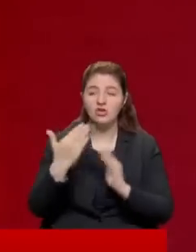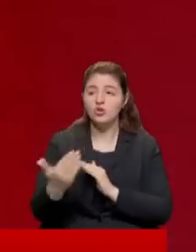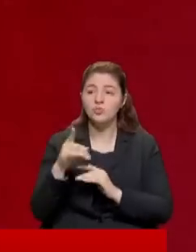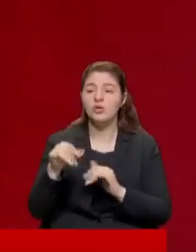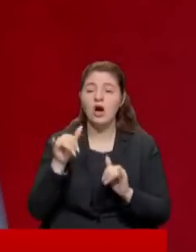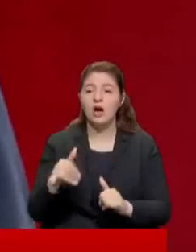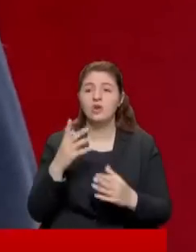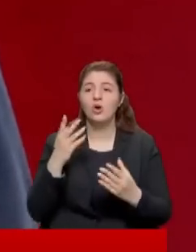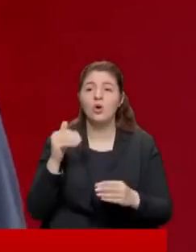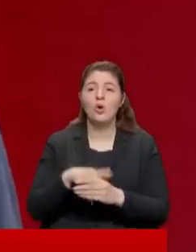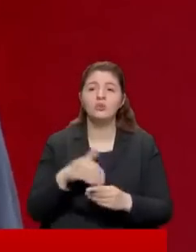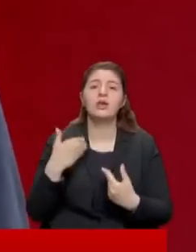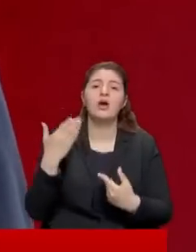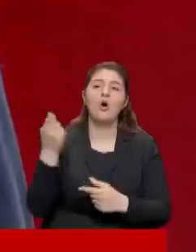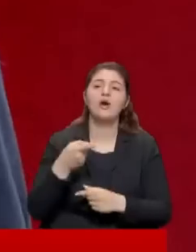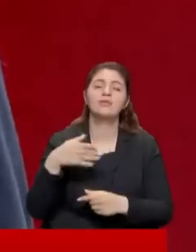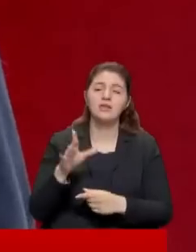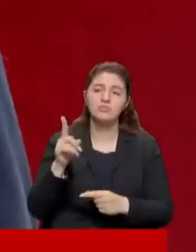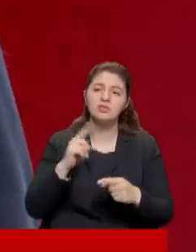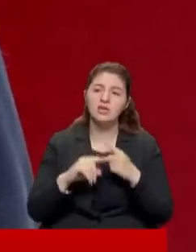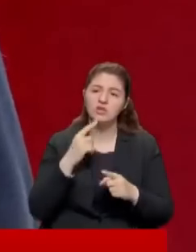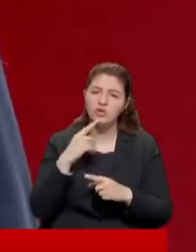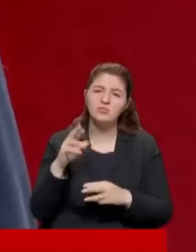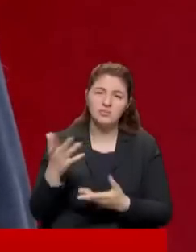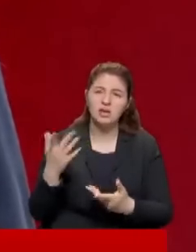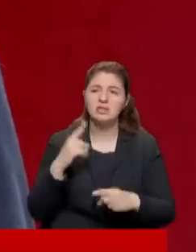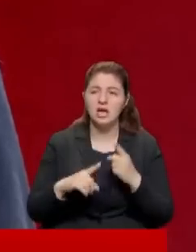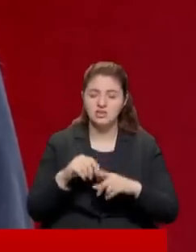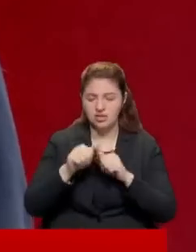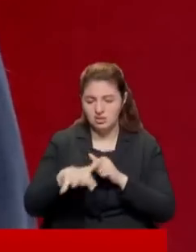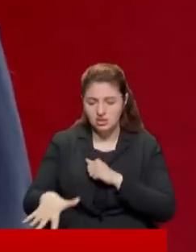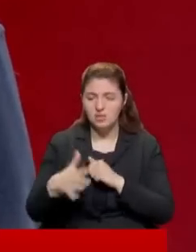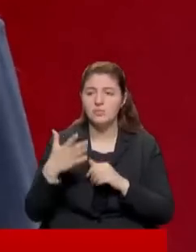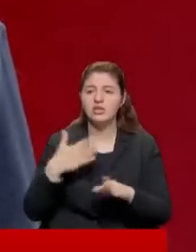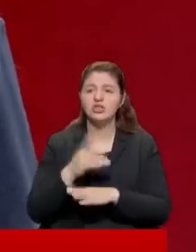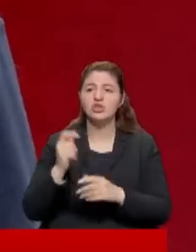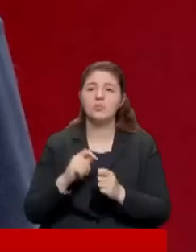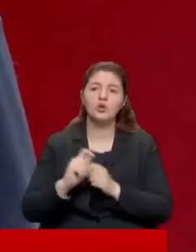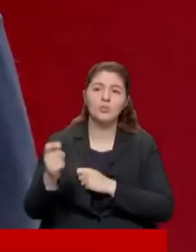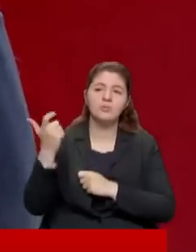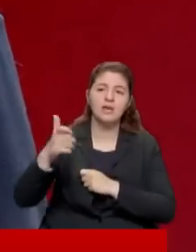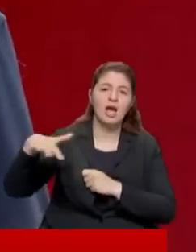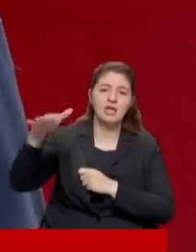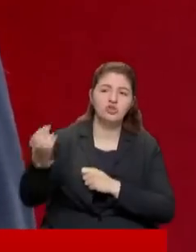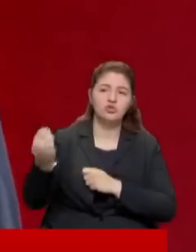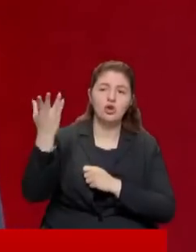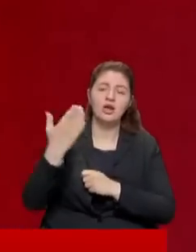bunun aynı biçimde oy oranı değil. Çünkü siyasi, hep de söylediğim gibi, siyasi yapı gerçeklikten kopuk bir yerde oluşuyor. Nitekim söylemler de